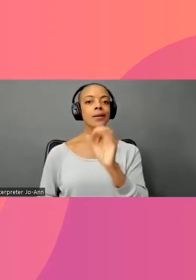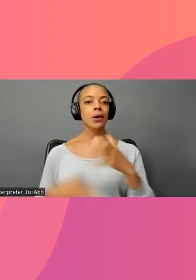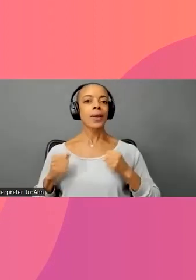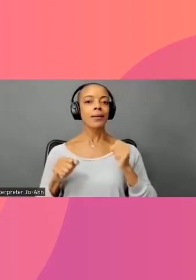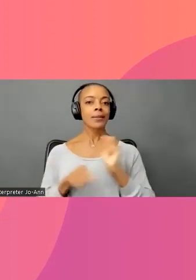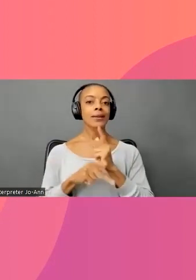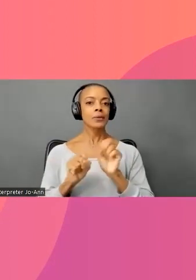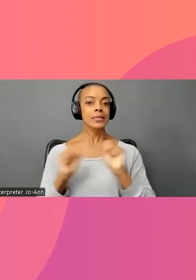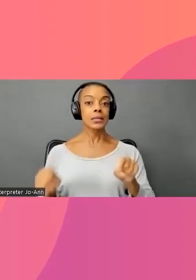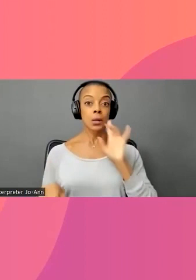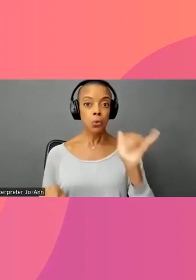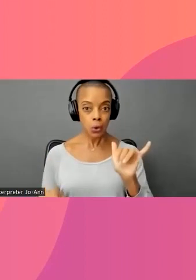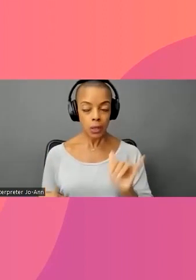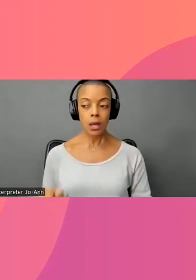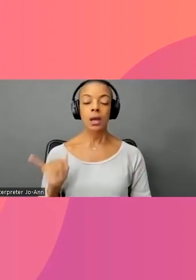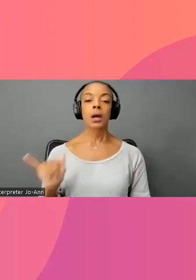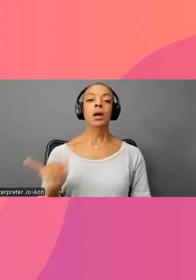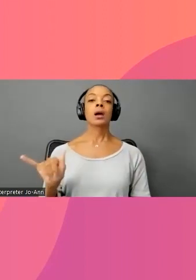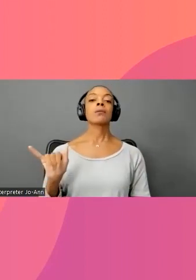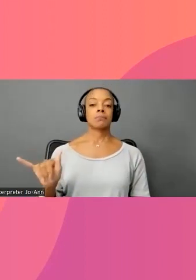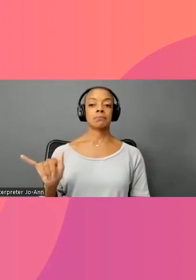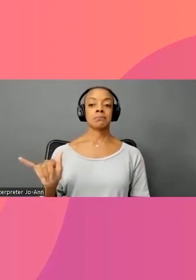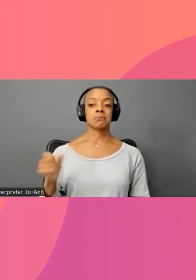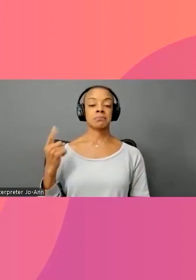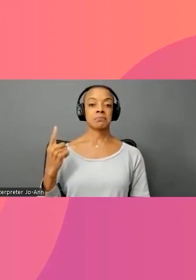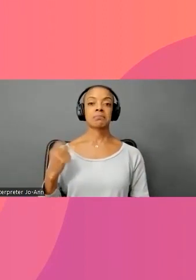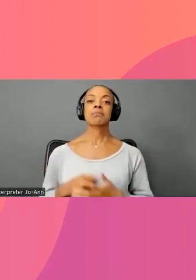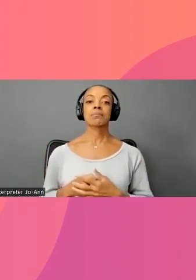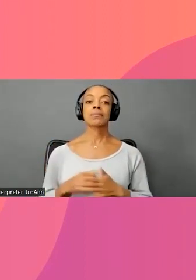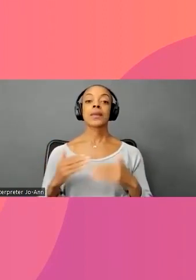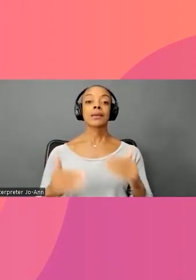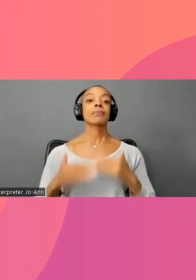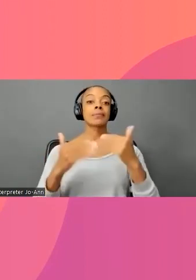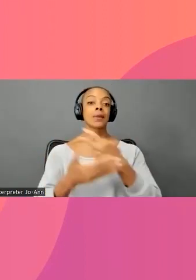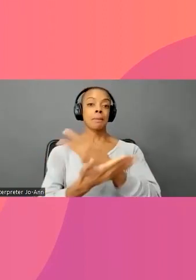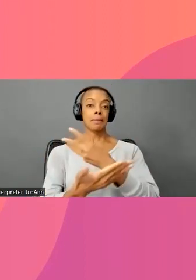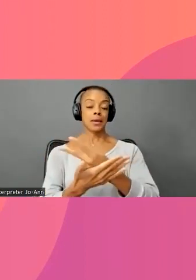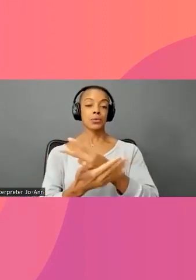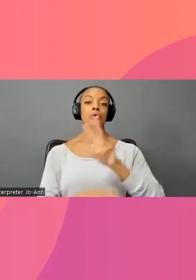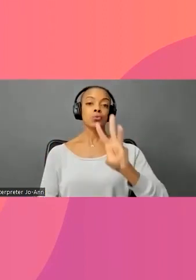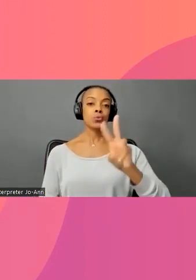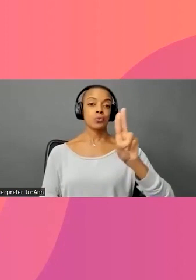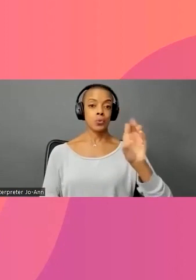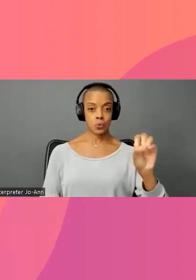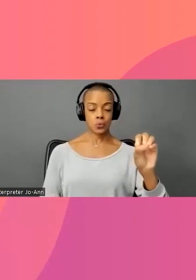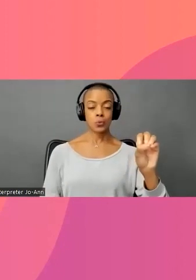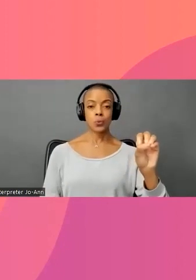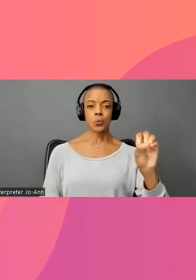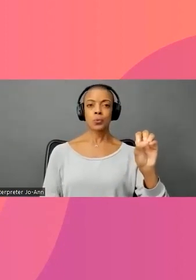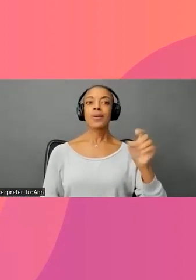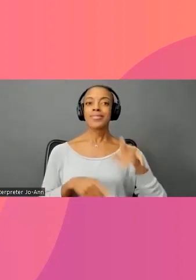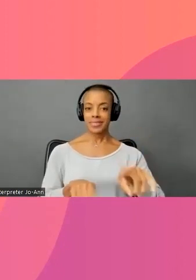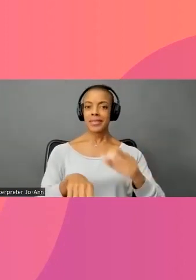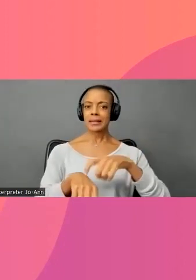expérience en matière de réadaptation dans le système de soins de santé en Ontario. Puis, j'ai fait ma maîtrise à